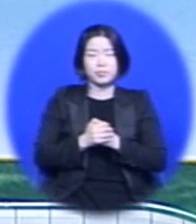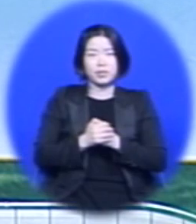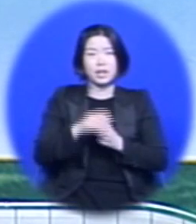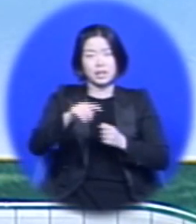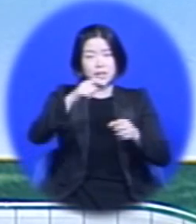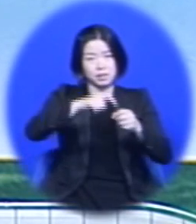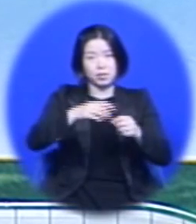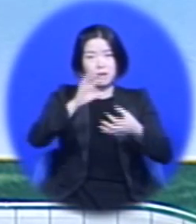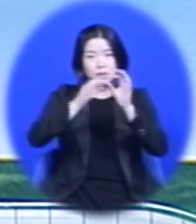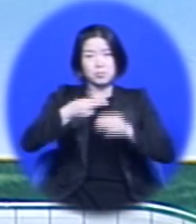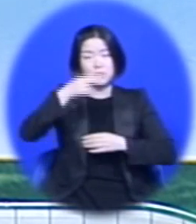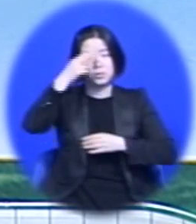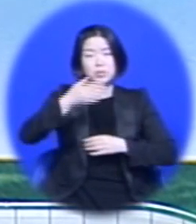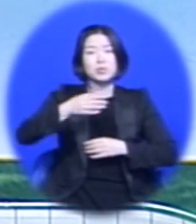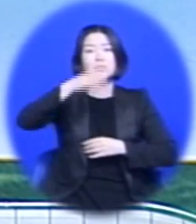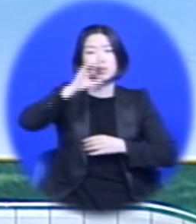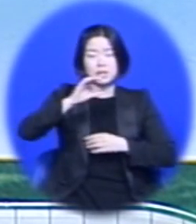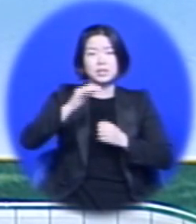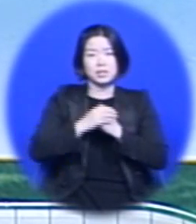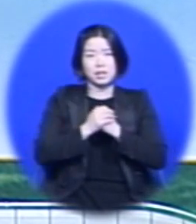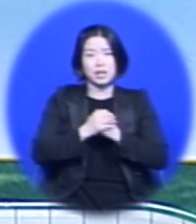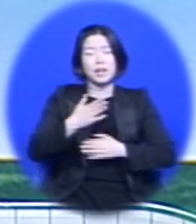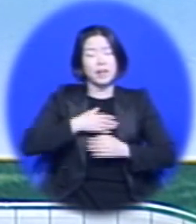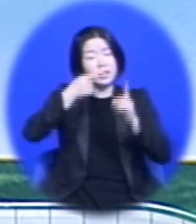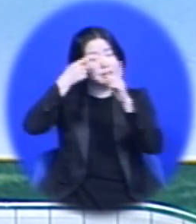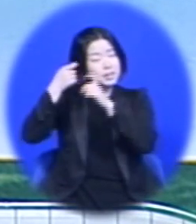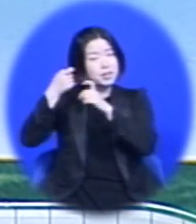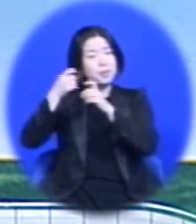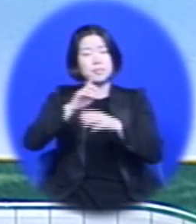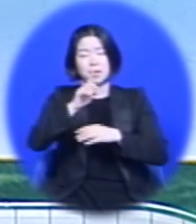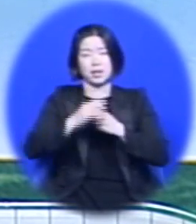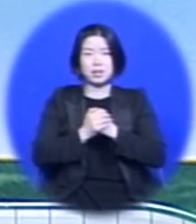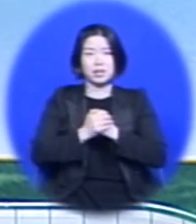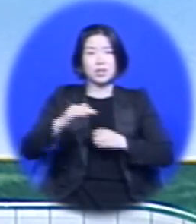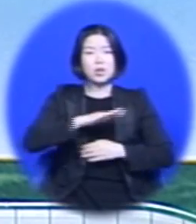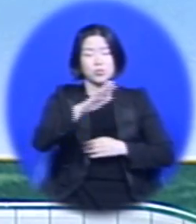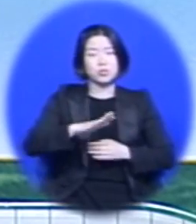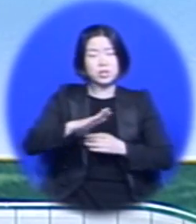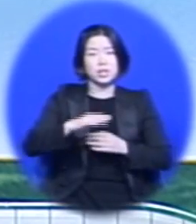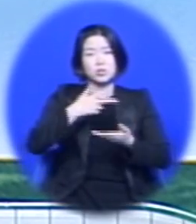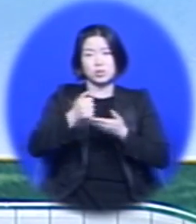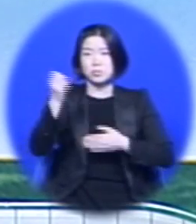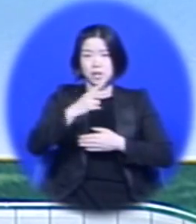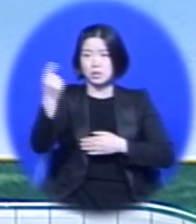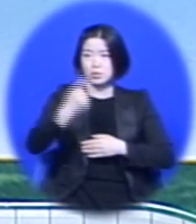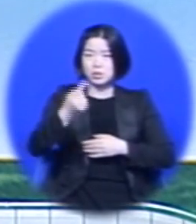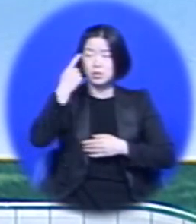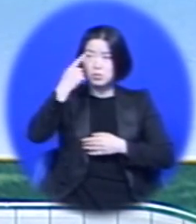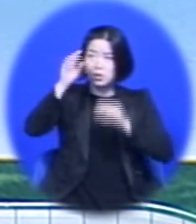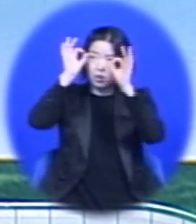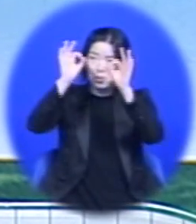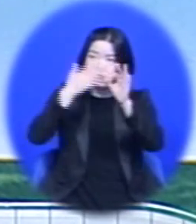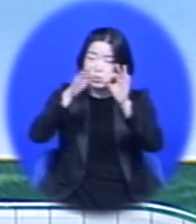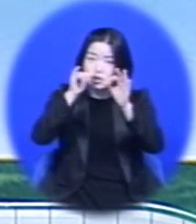이 떡과 포도즙을 먹고 마실 때 주님은 나를 기념하라고 하셨어요. 우리 주님이 다시 오실 때, 눈으로 주님을 배울 수 있을